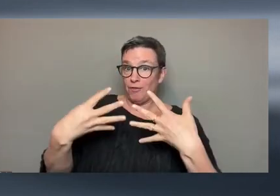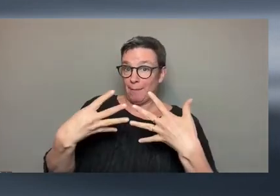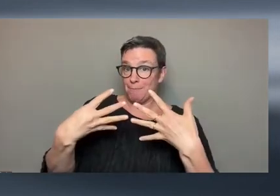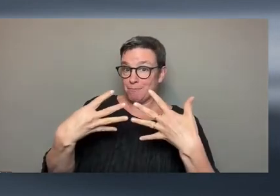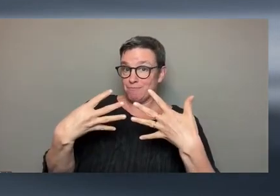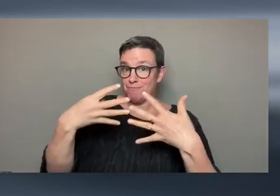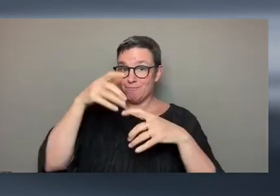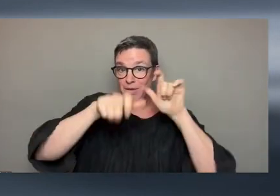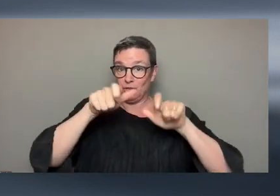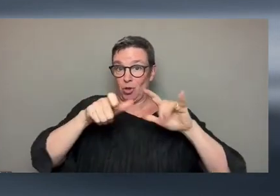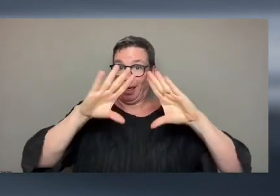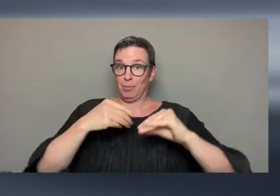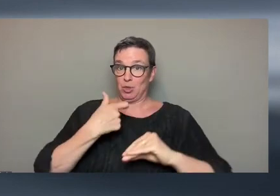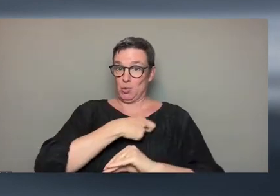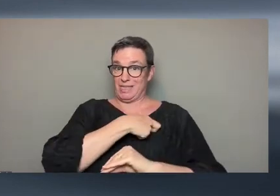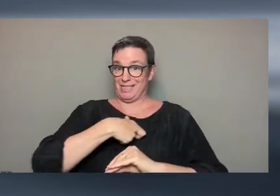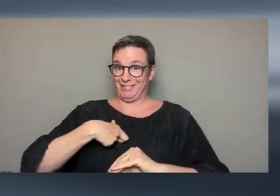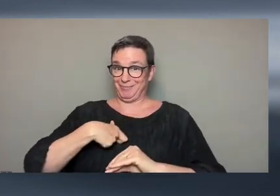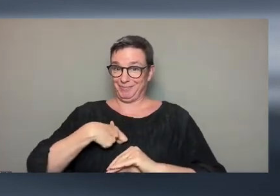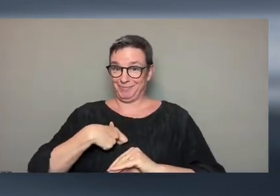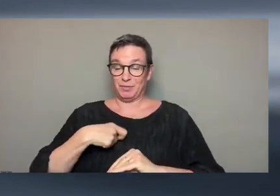Suisse.